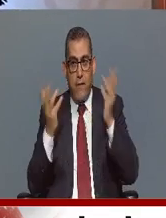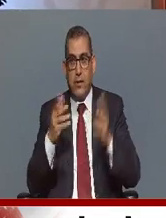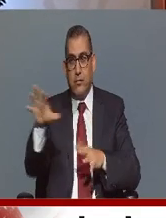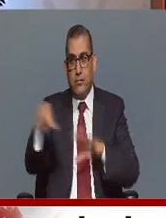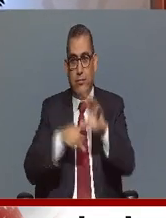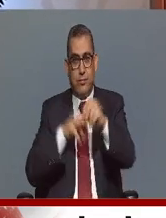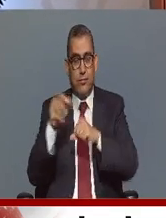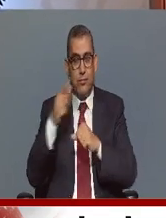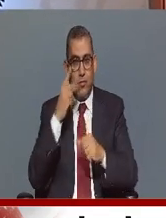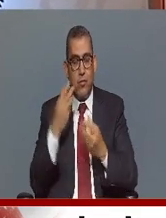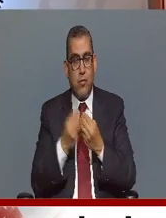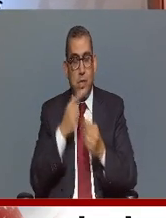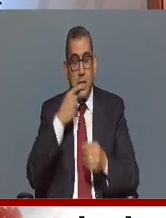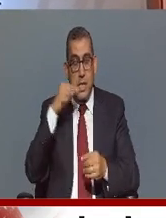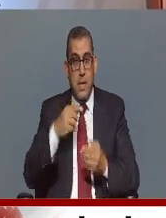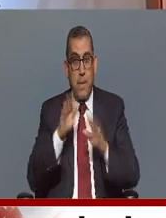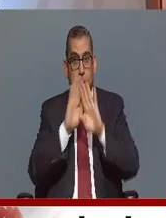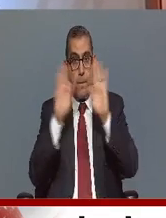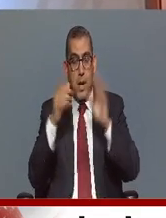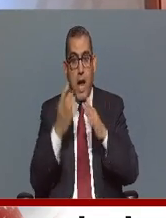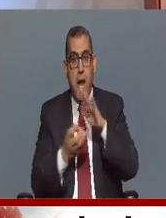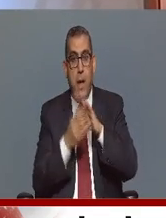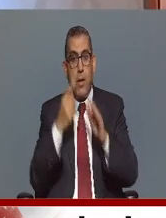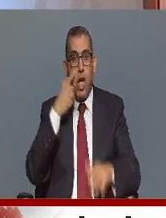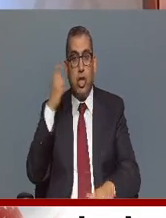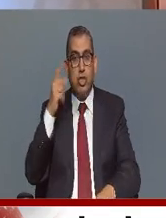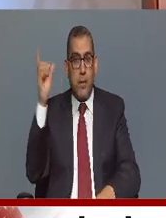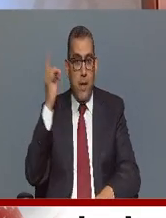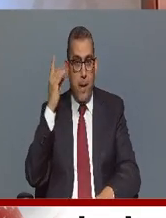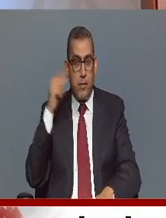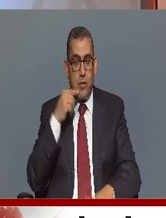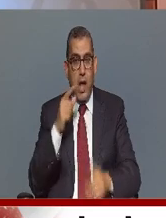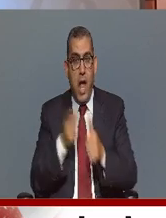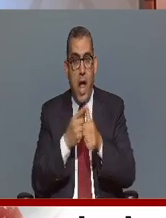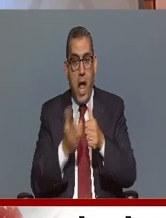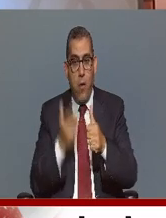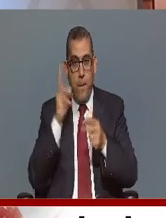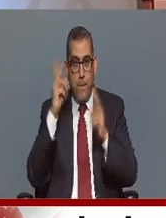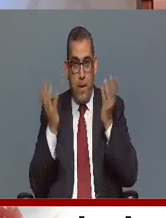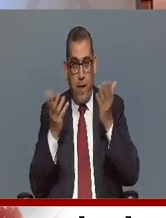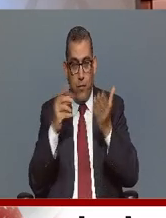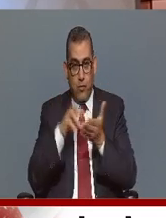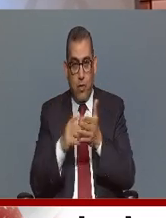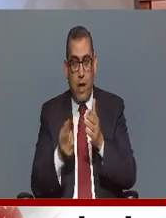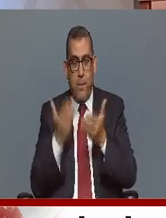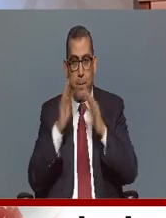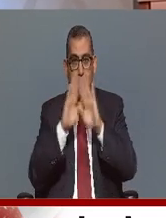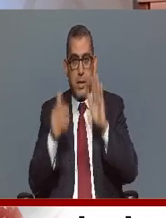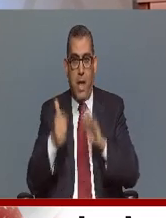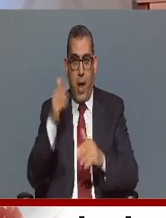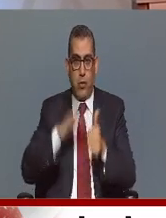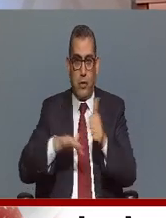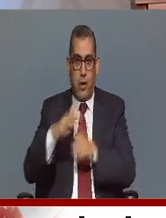العام فرقة المسرح بتاعة جامعة عين شمس فازت بالمركز الأول في مهرجان المسرح القومي.